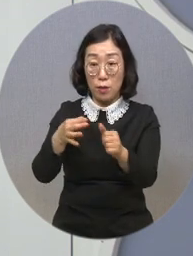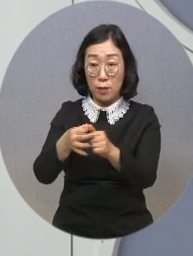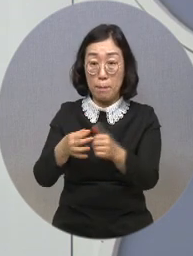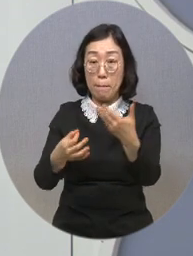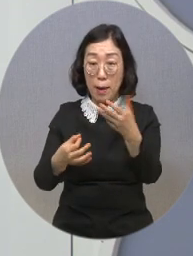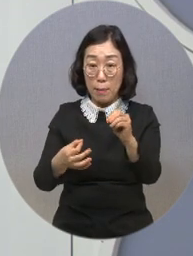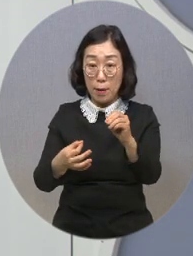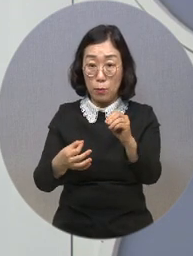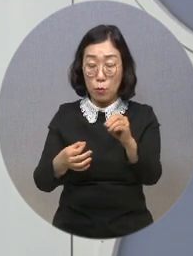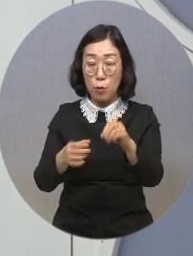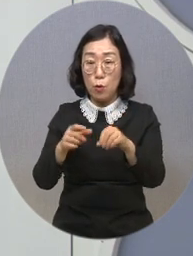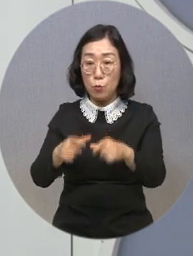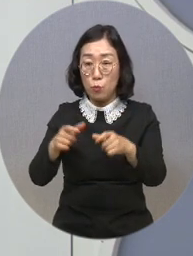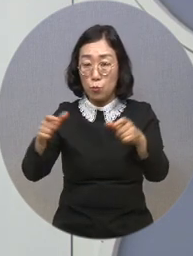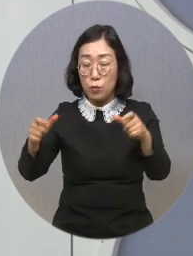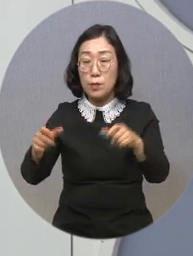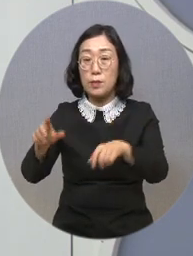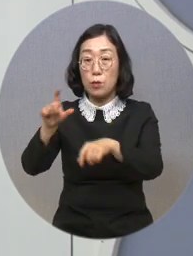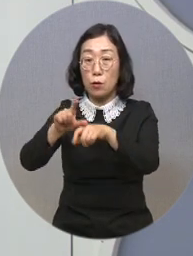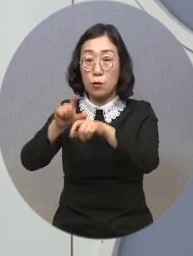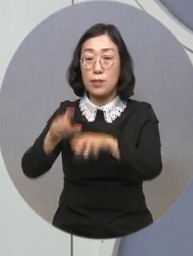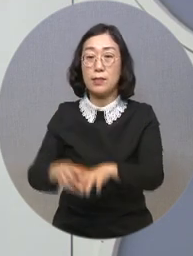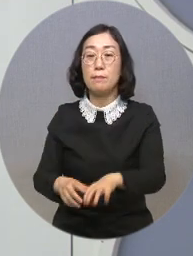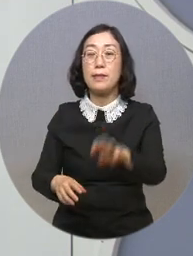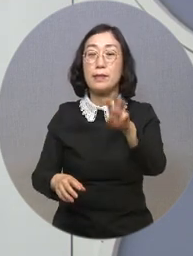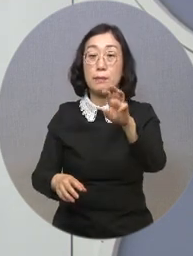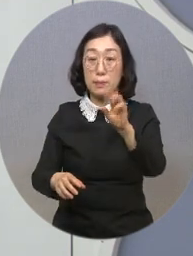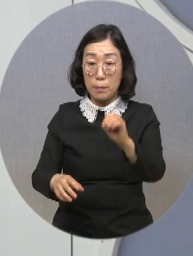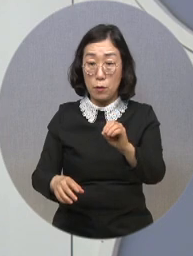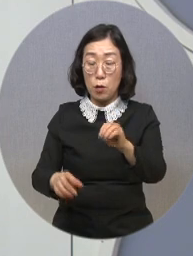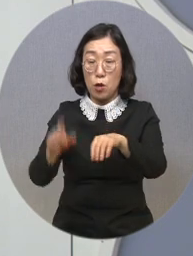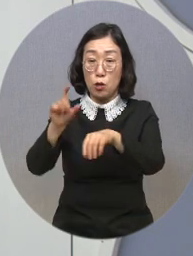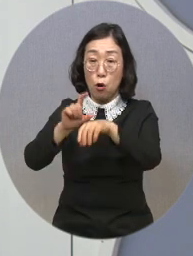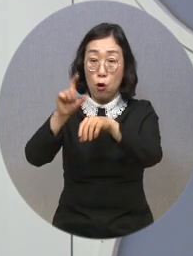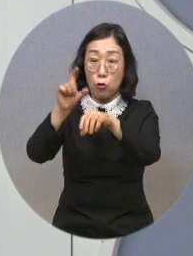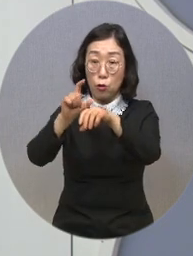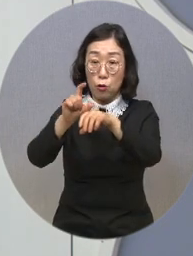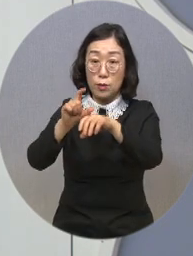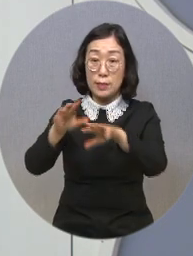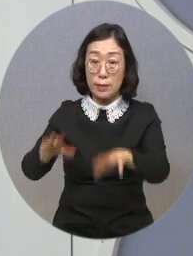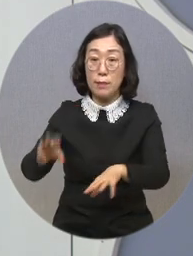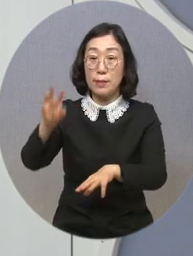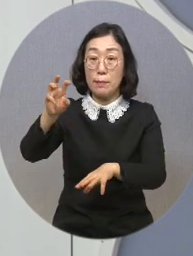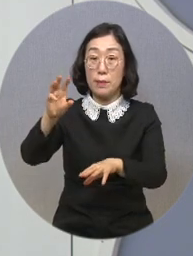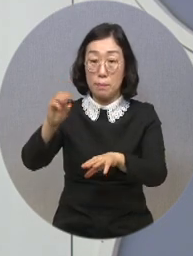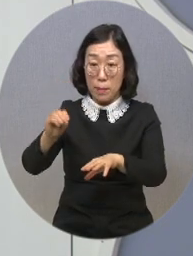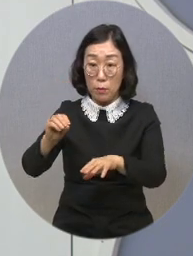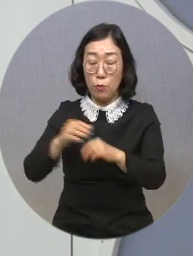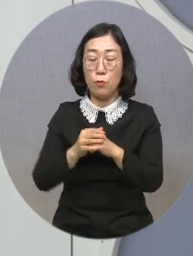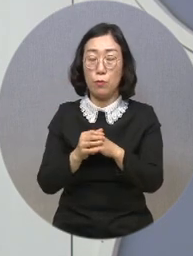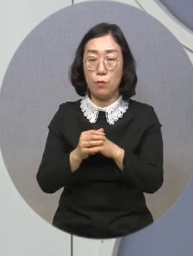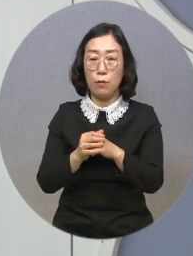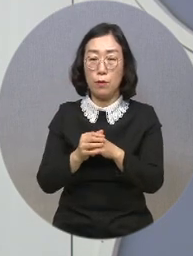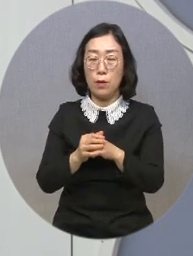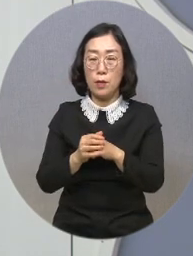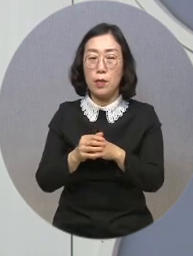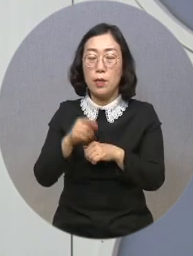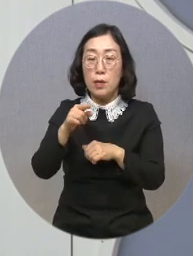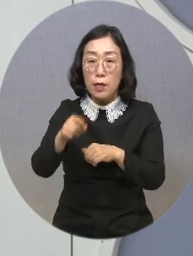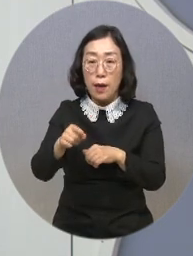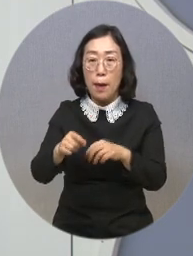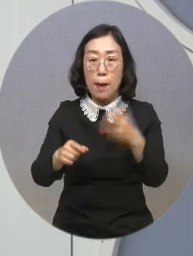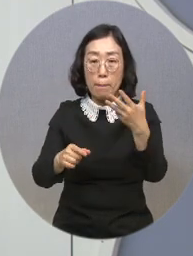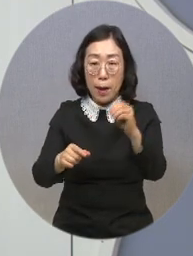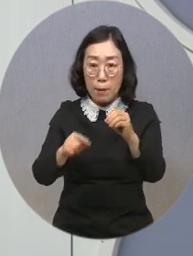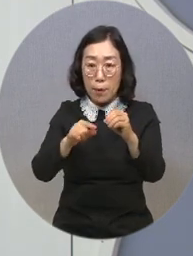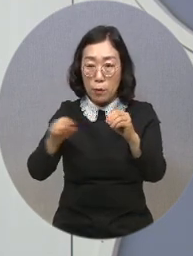네. 근데 이것이 이제 8만 원에서 10만 원, 20만 원, 30만 원으로 지금 오고 있는데 그게 이제 8만 원에서 20만